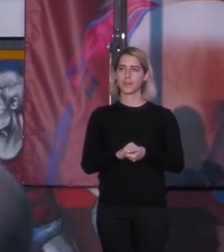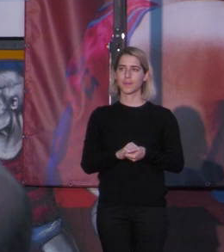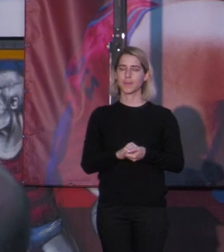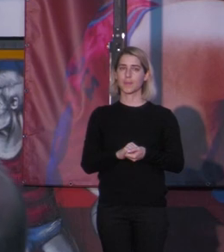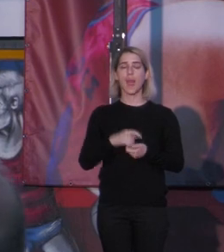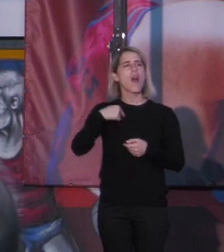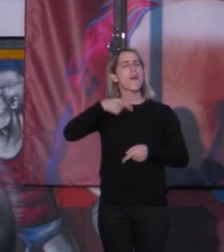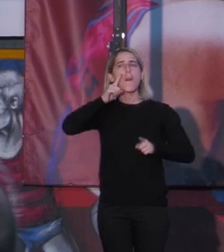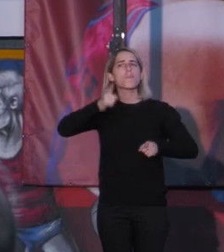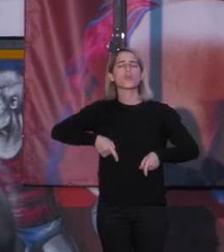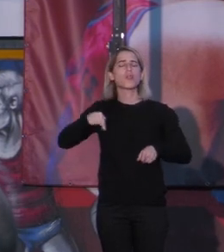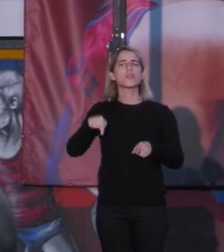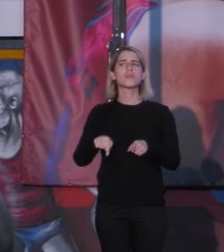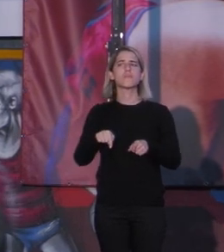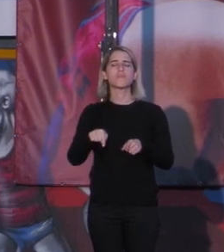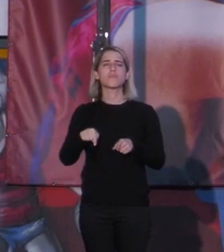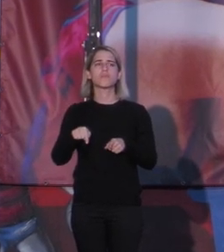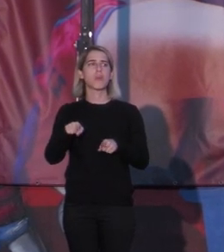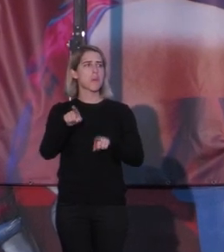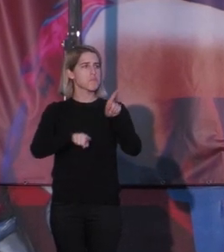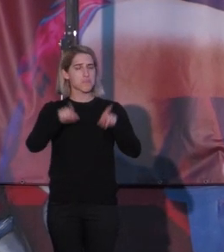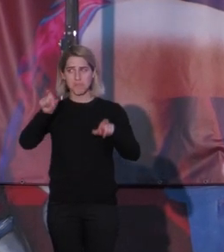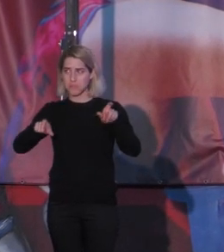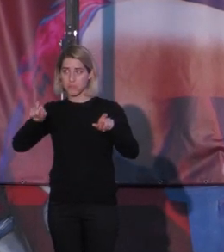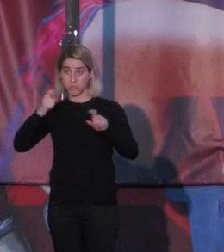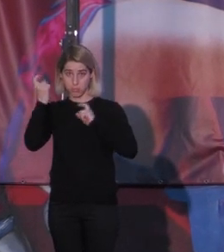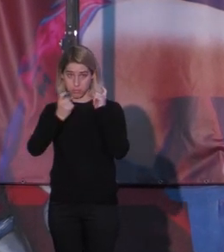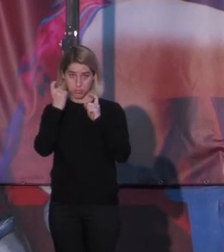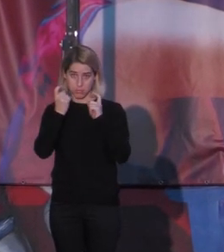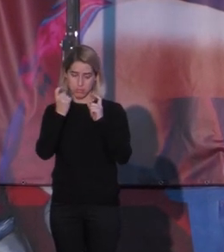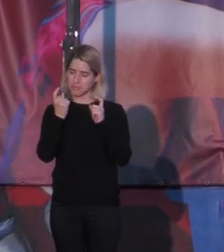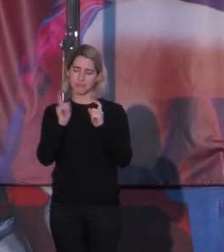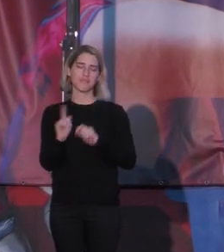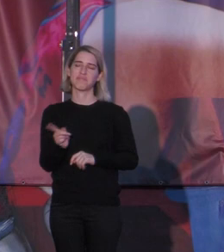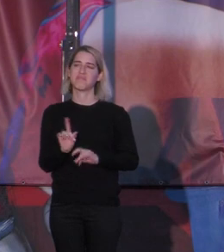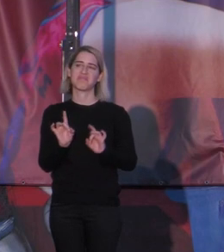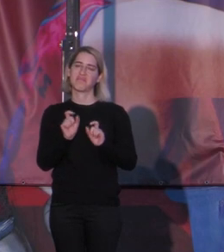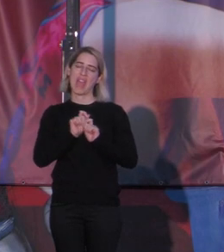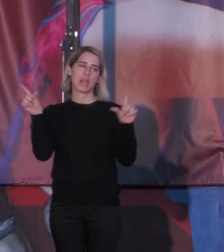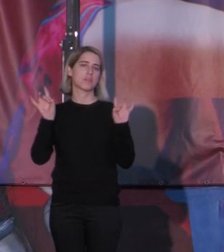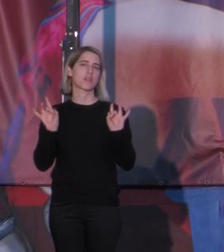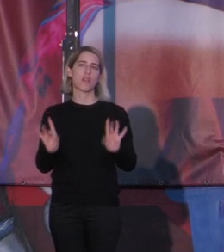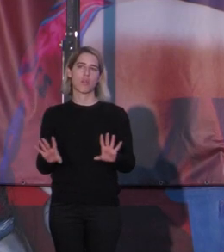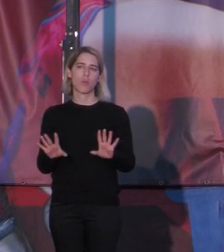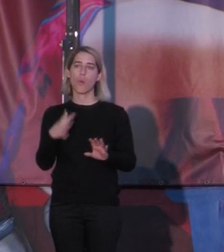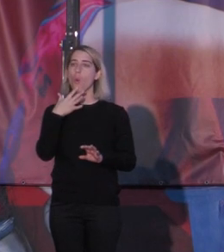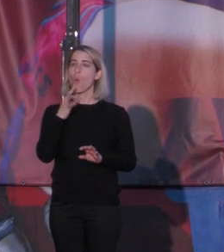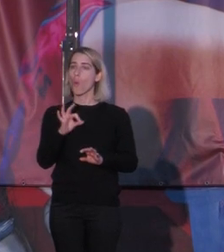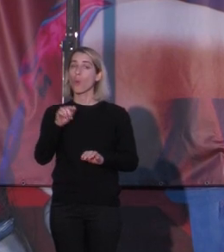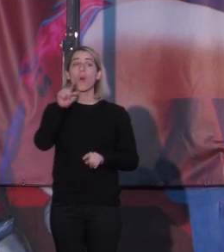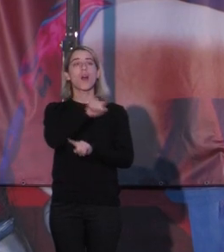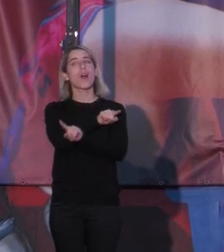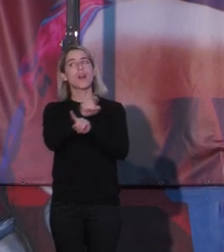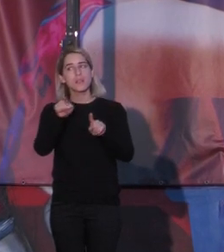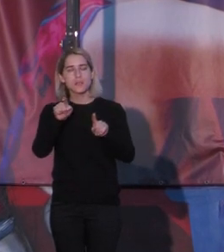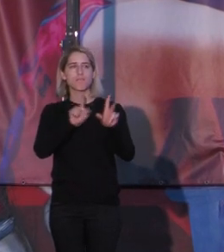Και αποφάσισα αυτή σε πολλούς από εσάς δεν δημιουργεί καμία έκπληξη. Γιατί εσείς με